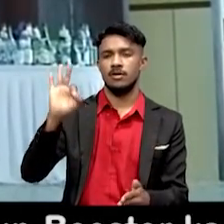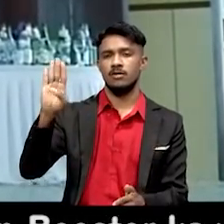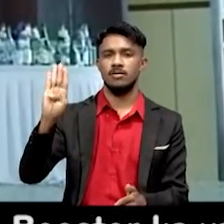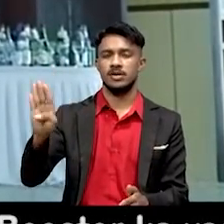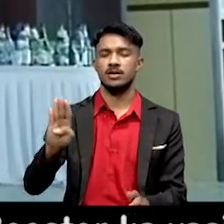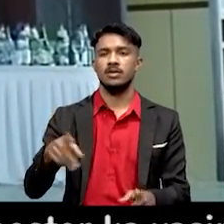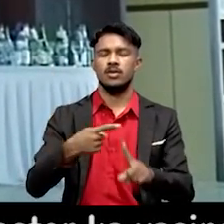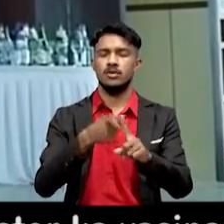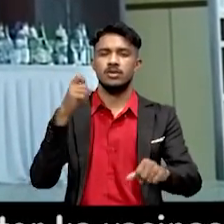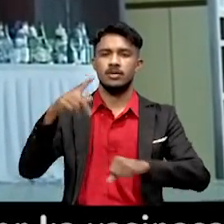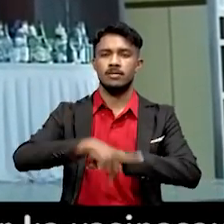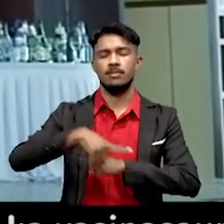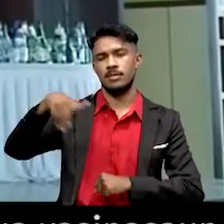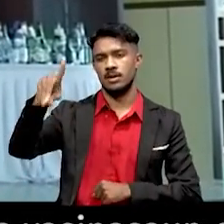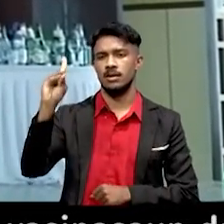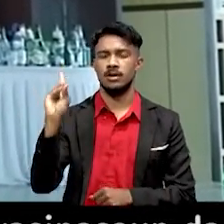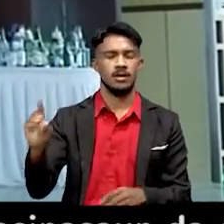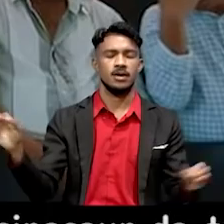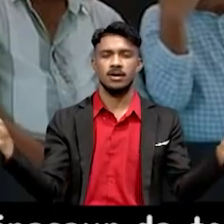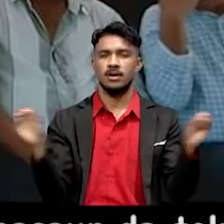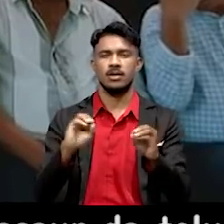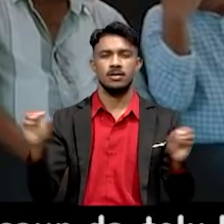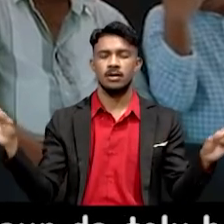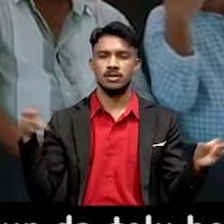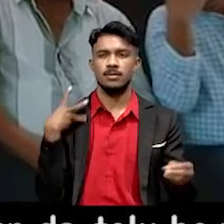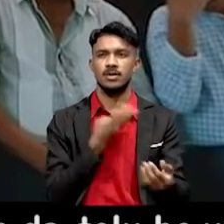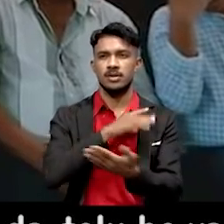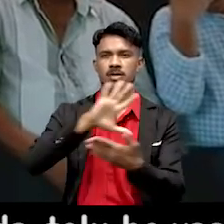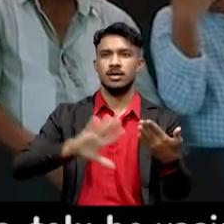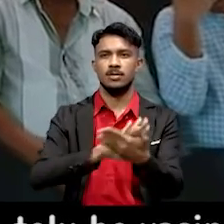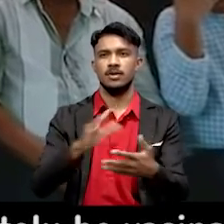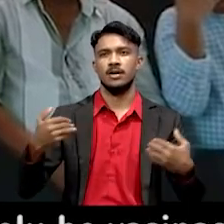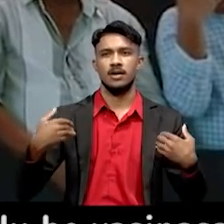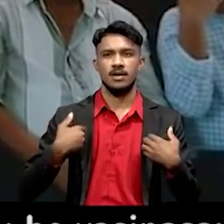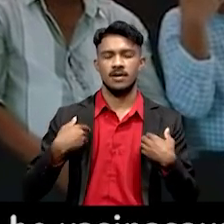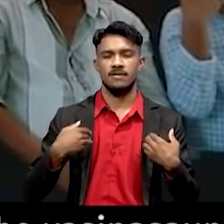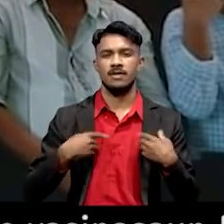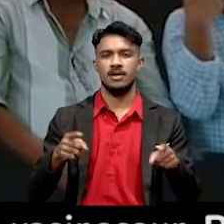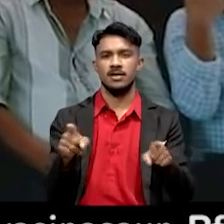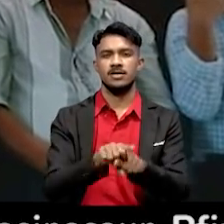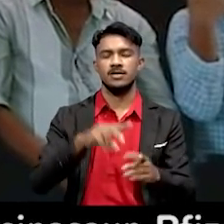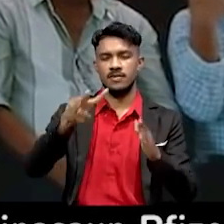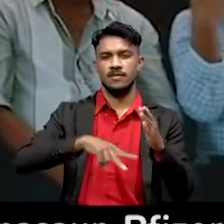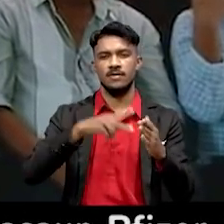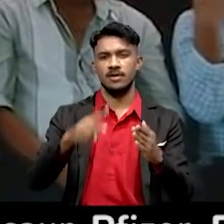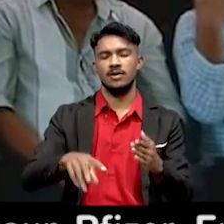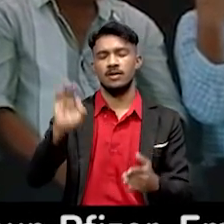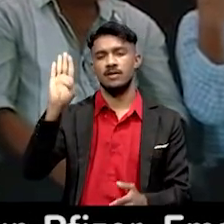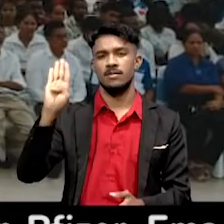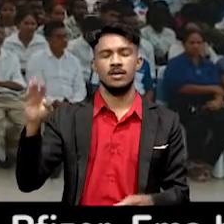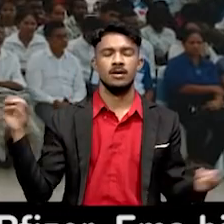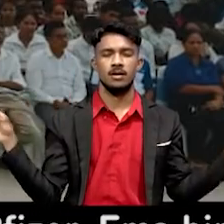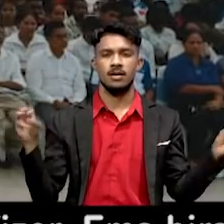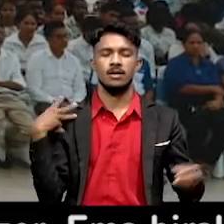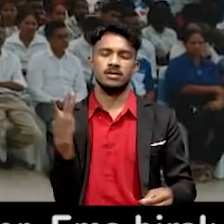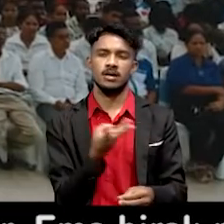rezeta total ne Laos aminia acara akontesimento idane behanesan ia video ya sosial media ne Laos aminia acara